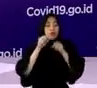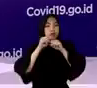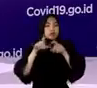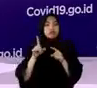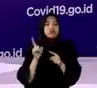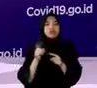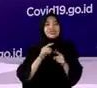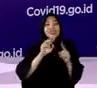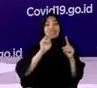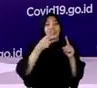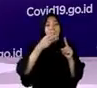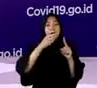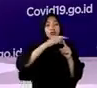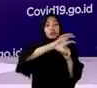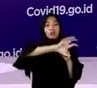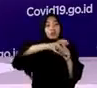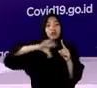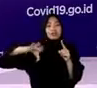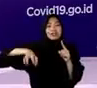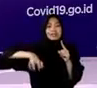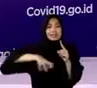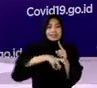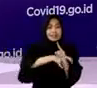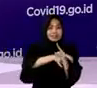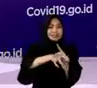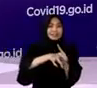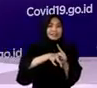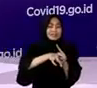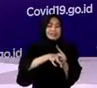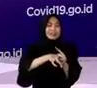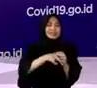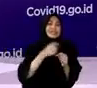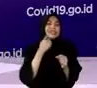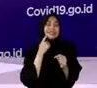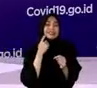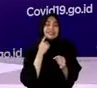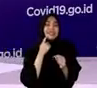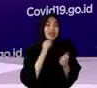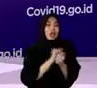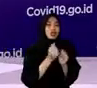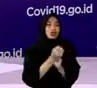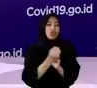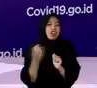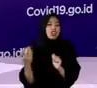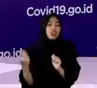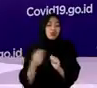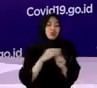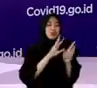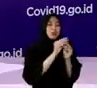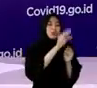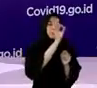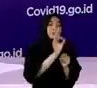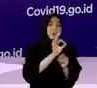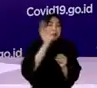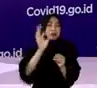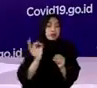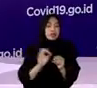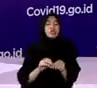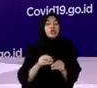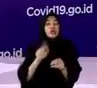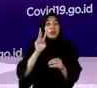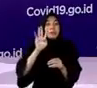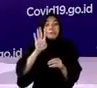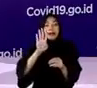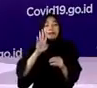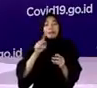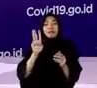13 provinsi di Indonesia terkait dengan tren persen kasus aktif selama 4 minggu pengamatan